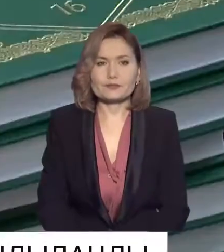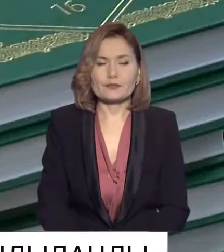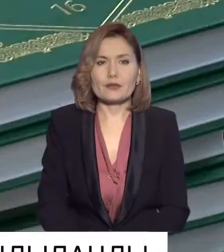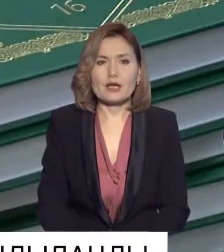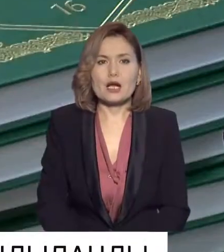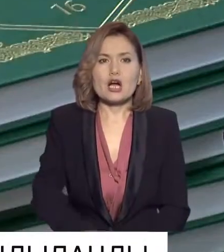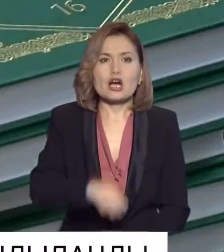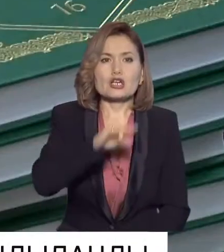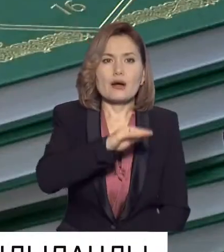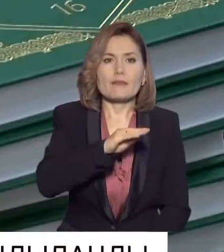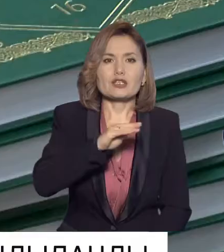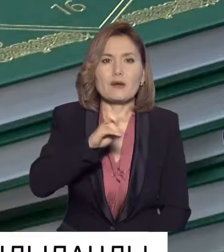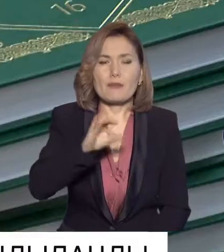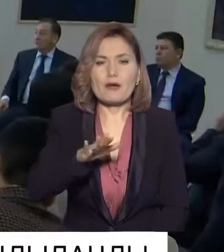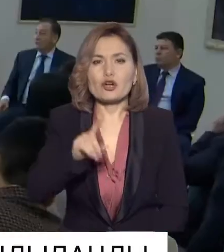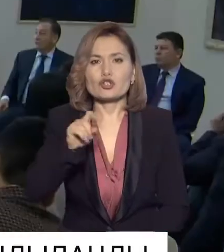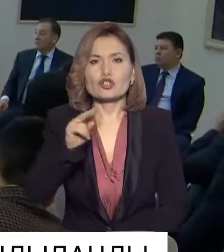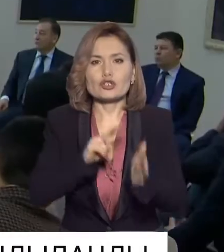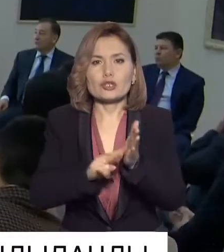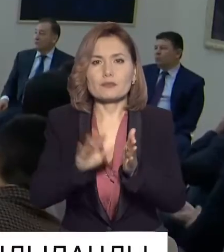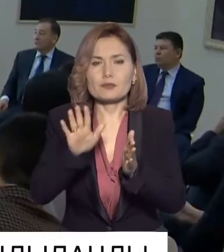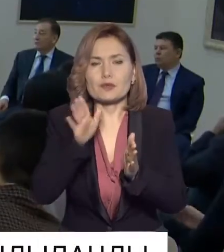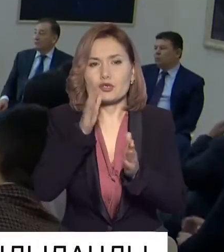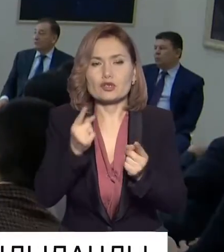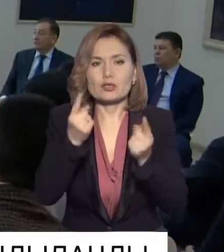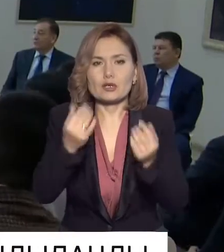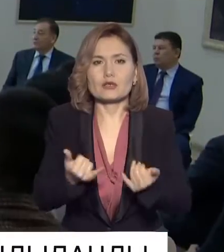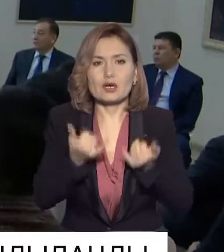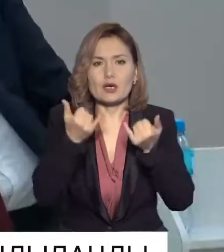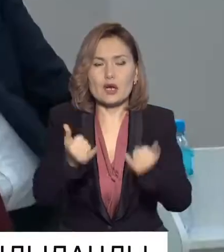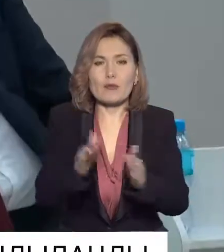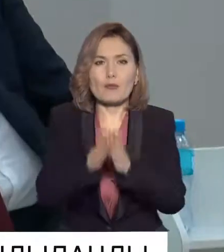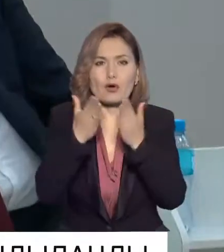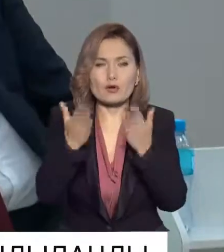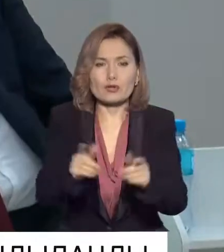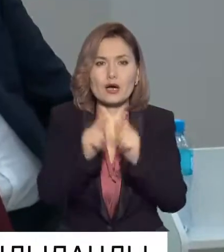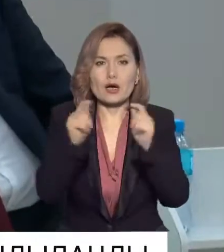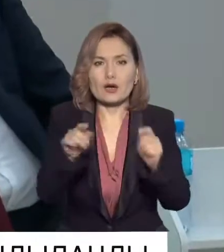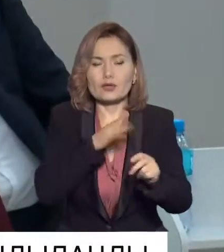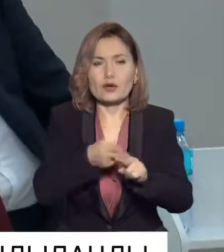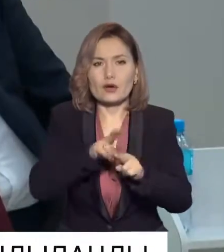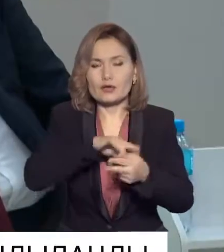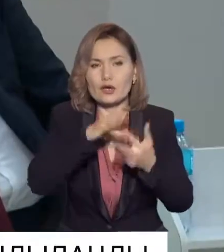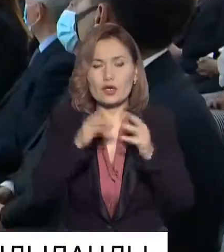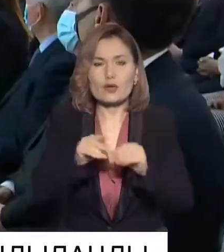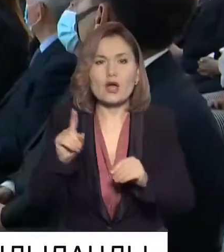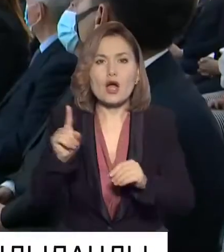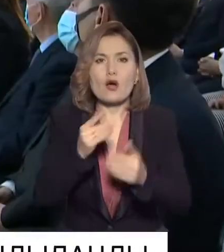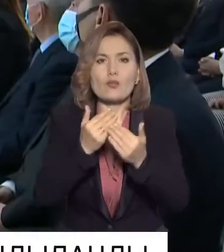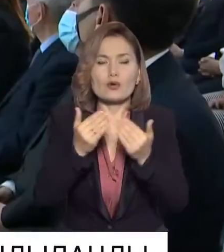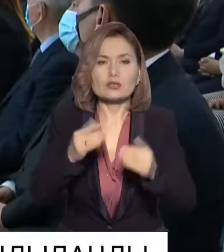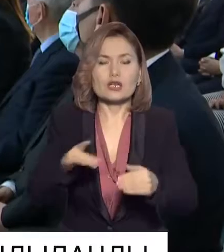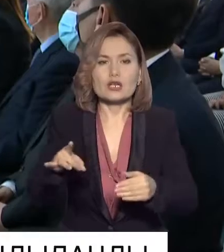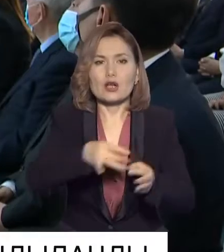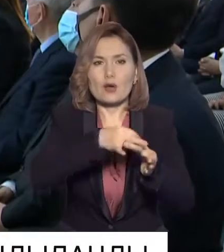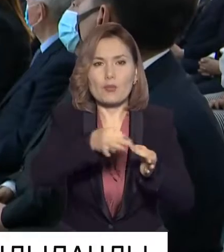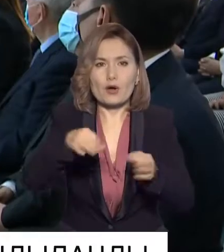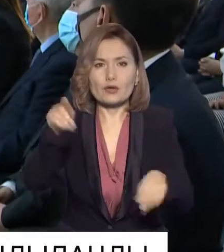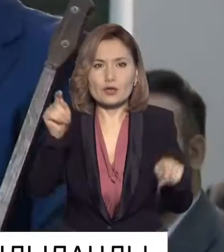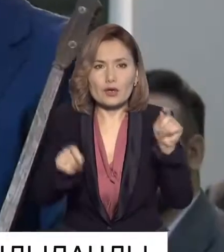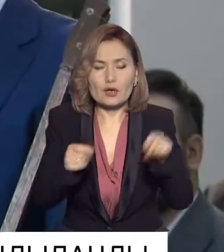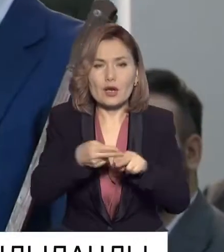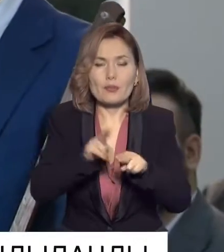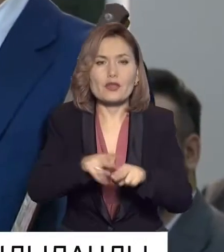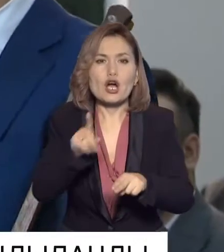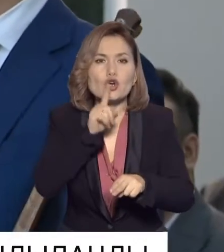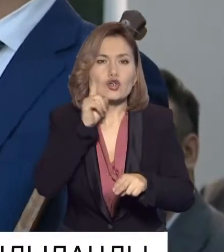Жамбыл Жабаевтың 105 жылдығын қорытындылау жиында Жамбыл әлемі кітабының 30 томдығы таныстырылды. Сондай-ақ музейде республиканың түкпір-түкпіріне жиналған